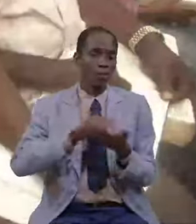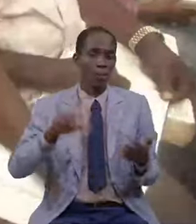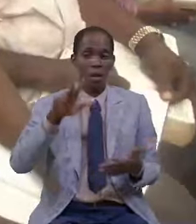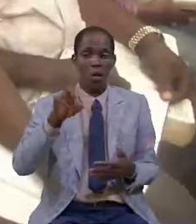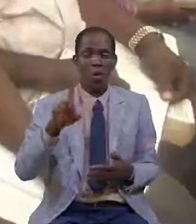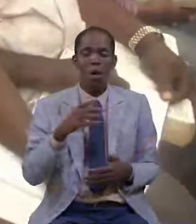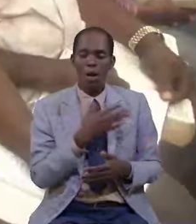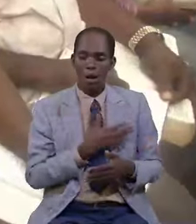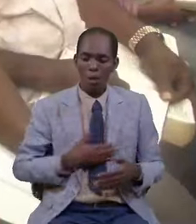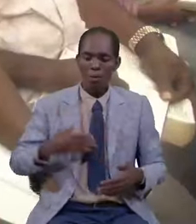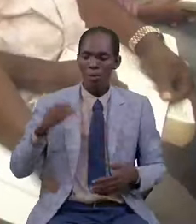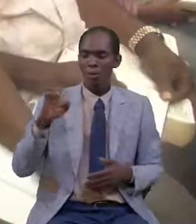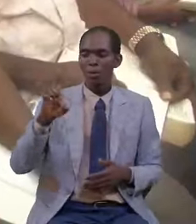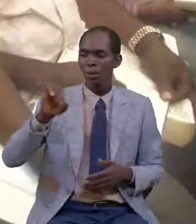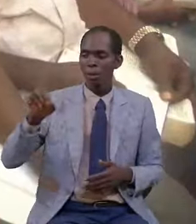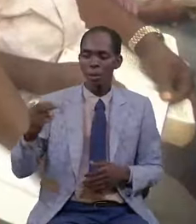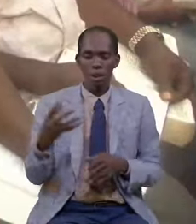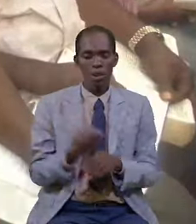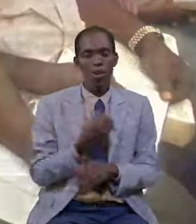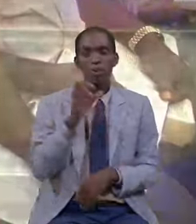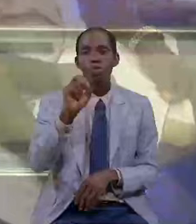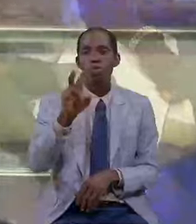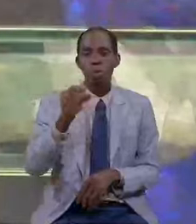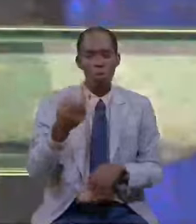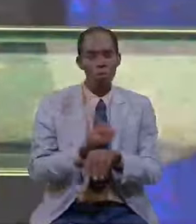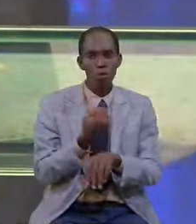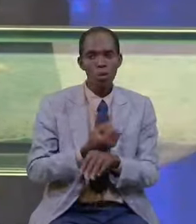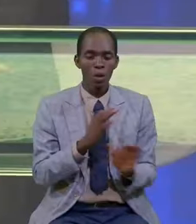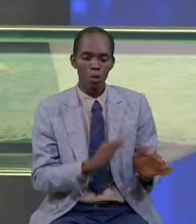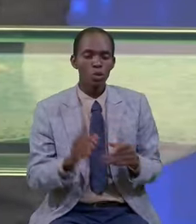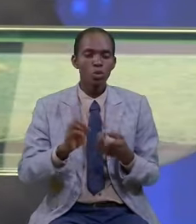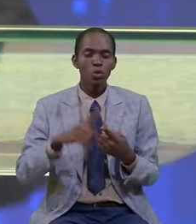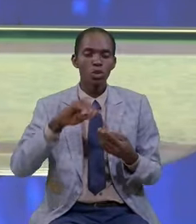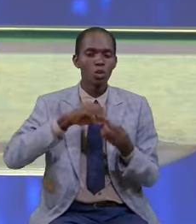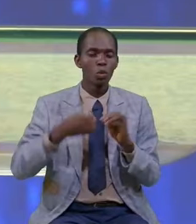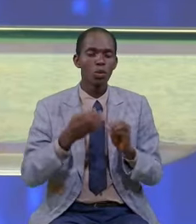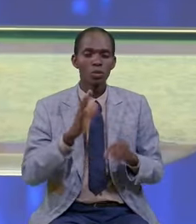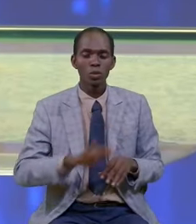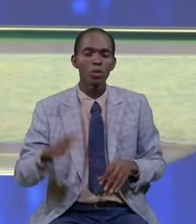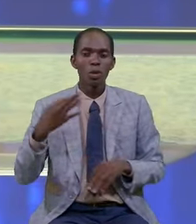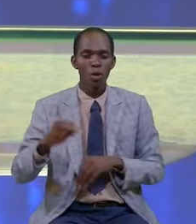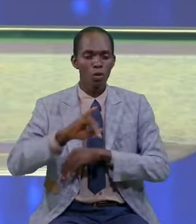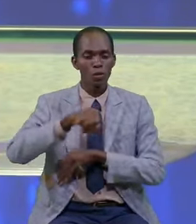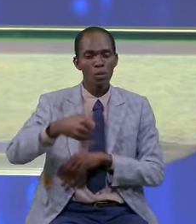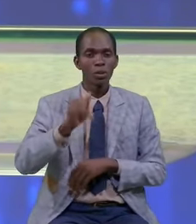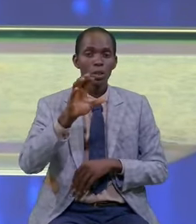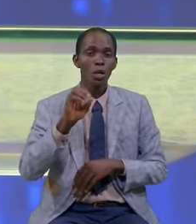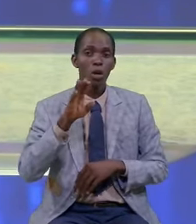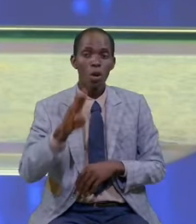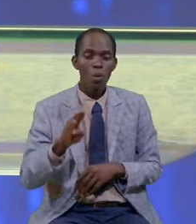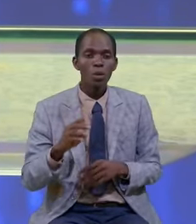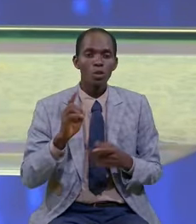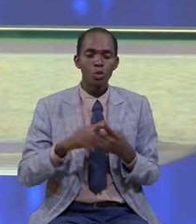le verset 31 et près 12 Pierre. D'après le nombre des tribus des fils de